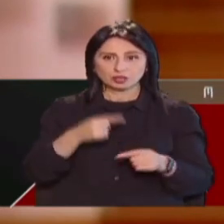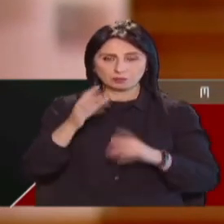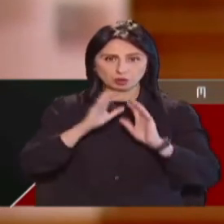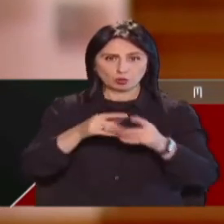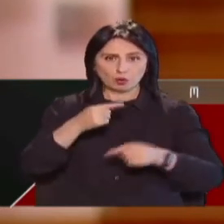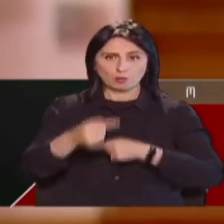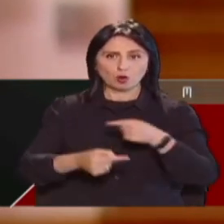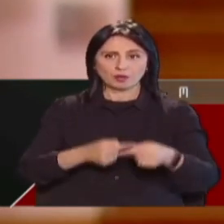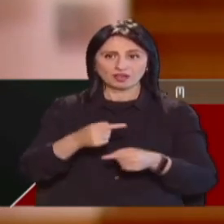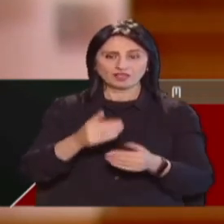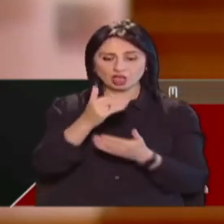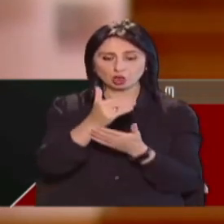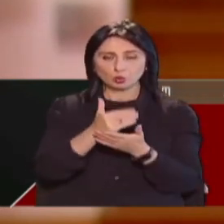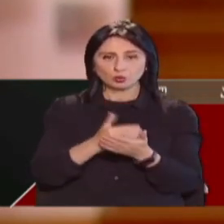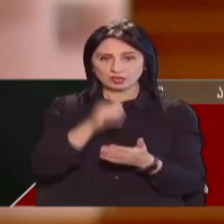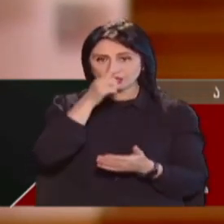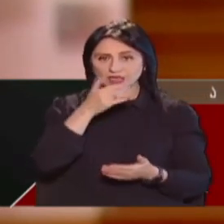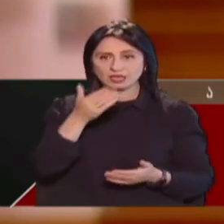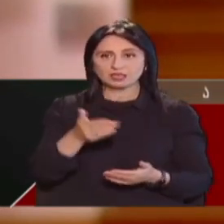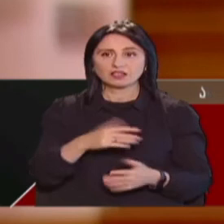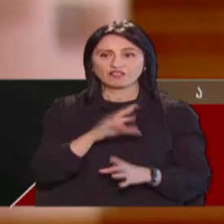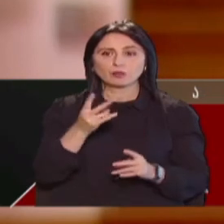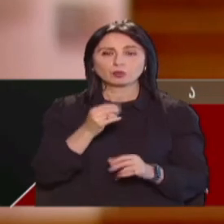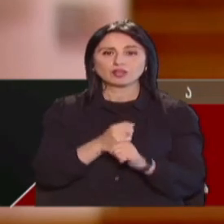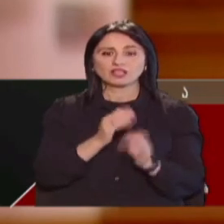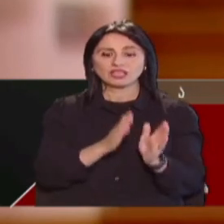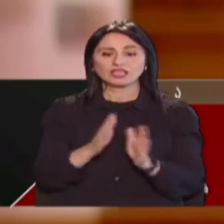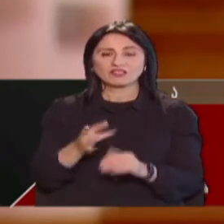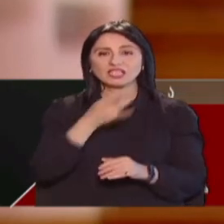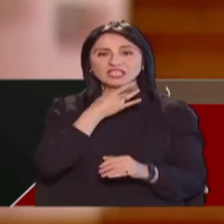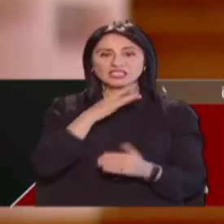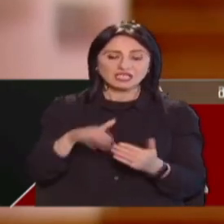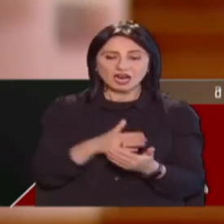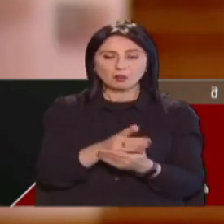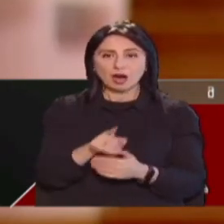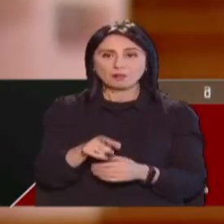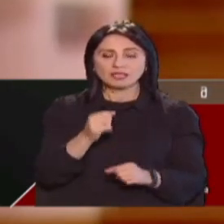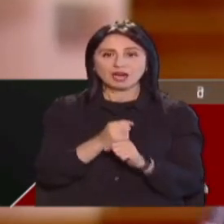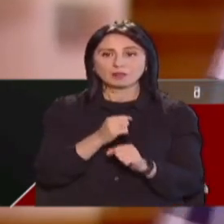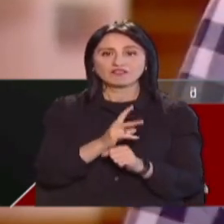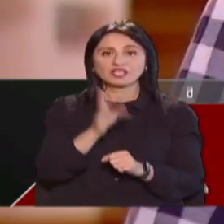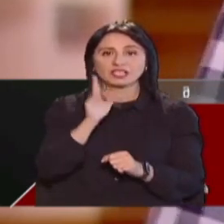drobis, nu scris zegze, nu pot la perioada de avocat tot, da, la gdes, crizi zidan gama uvides, magre mami zgam că te